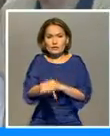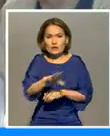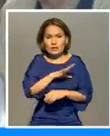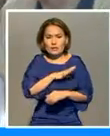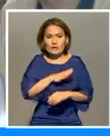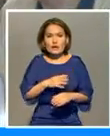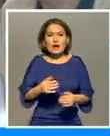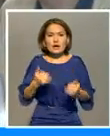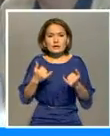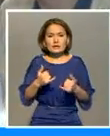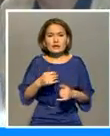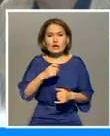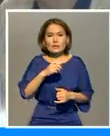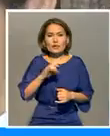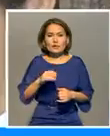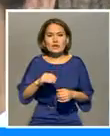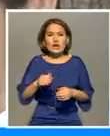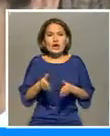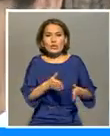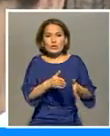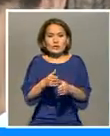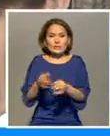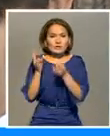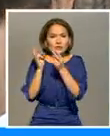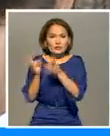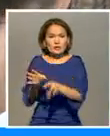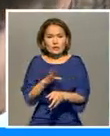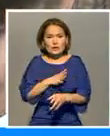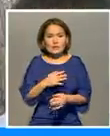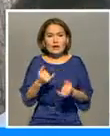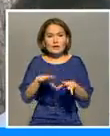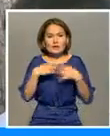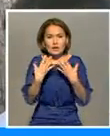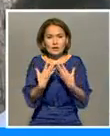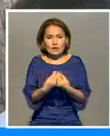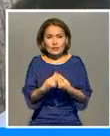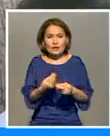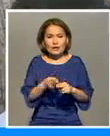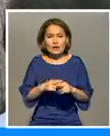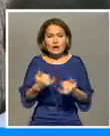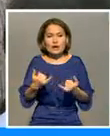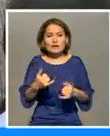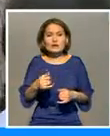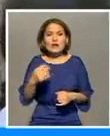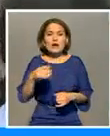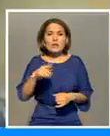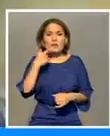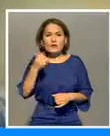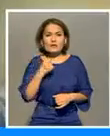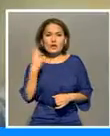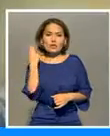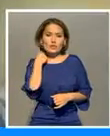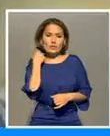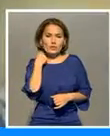аяғын шынжырдан босатқан. Кейін оны Хромтау тас жолына келіп тастап кеткен. Отбасы мүшелері Арман біреулерге көп мөлшерде қарыз болып қалды